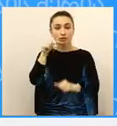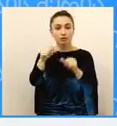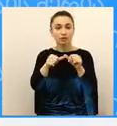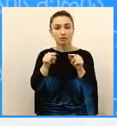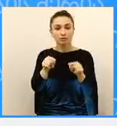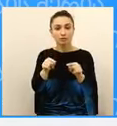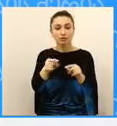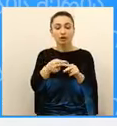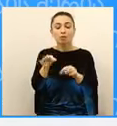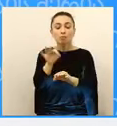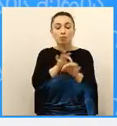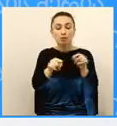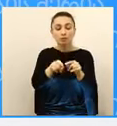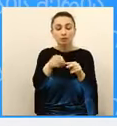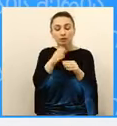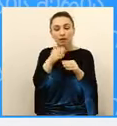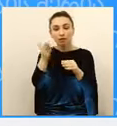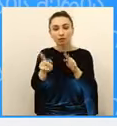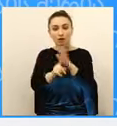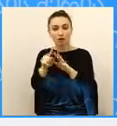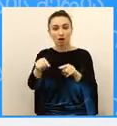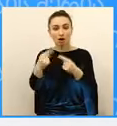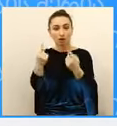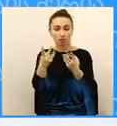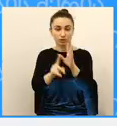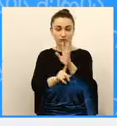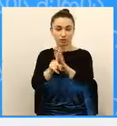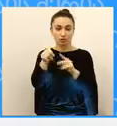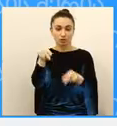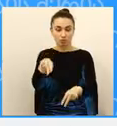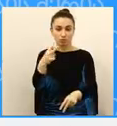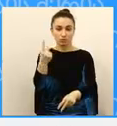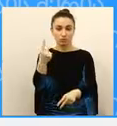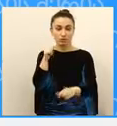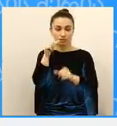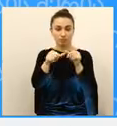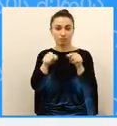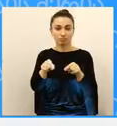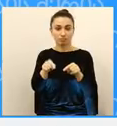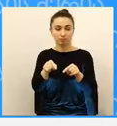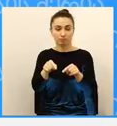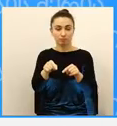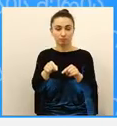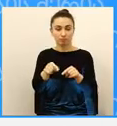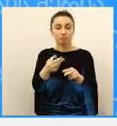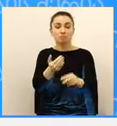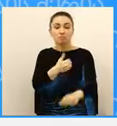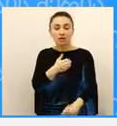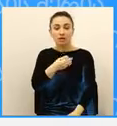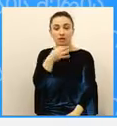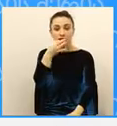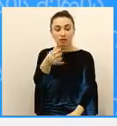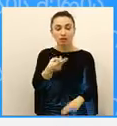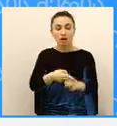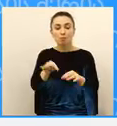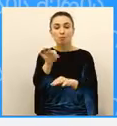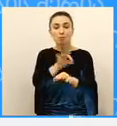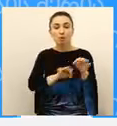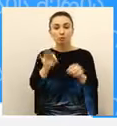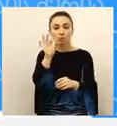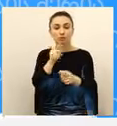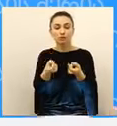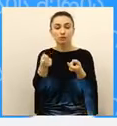წელს, იმ პროექტების ნაწილის განხორციელება დავიწყოთ 2021-ში და მინდა მოგახსენოთ ამ